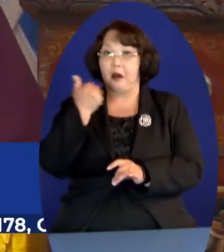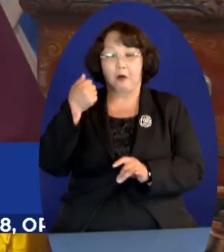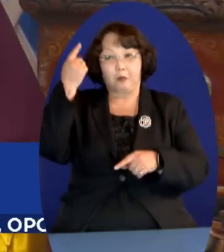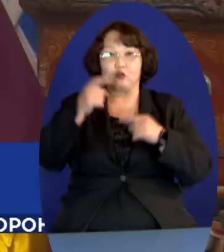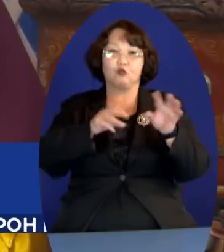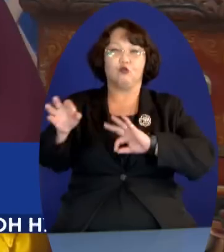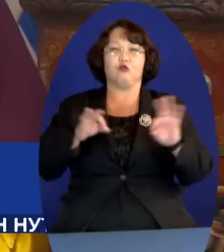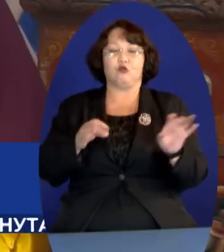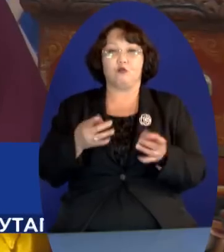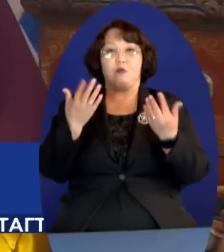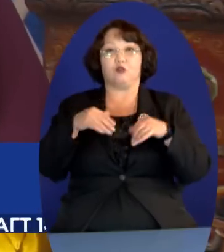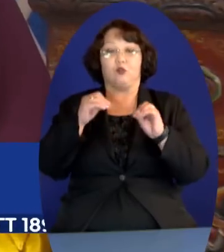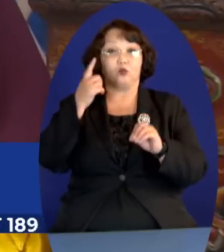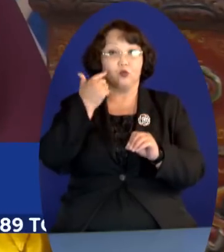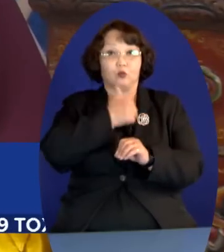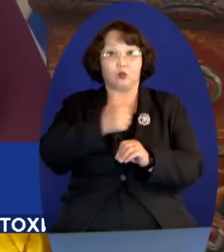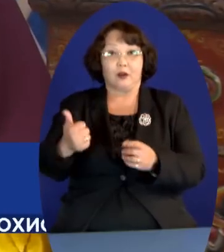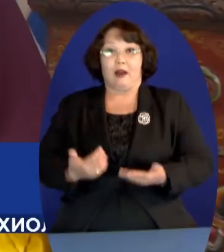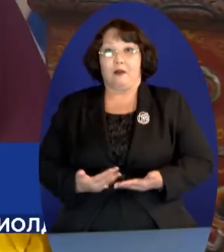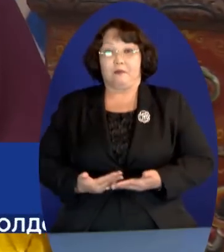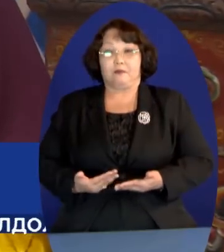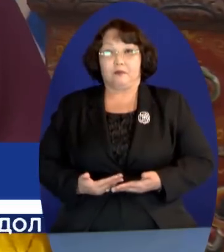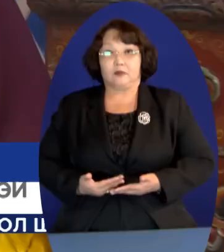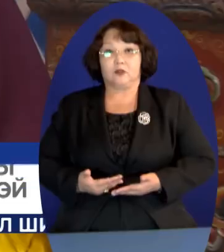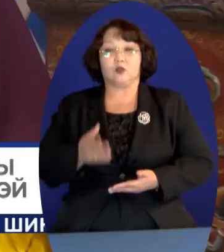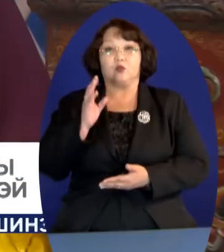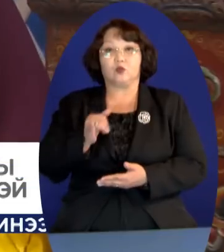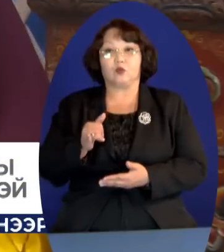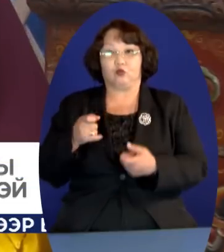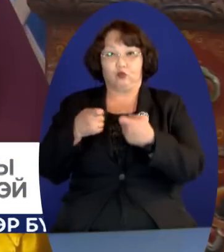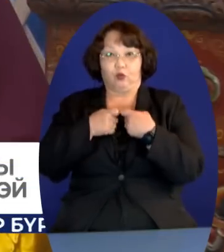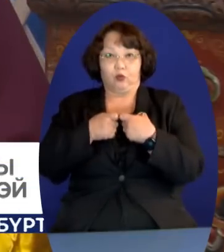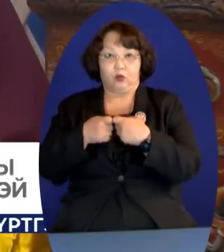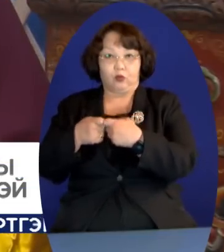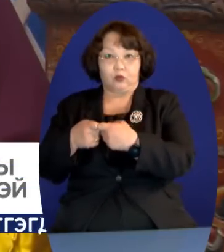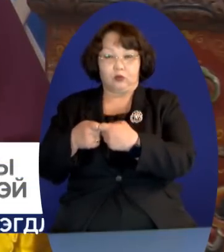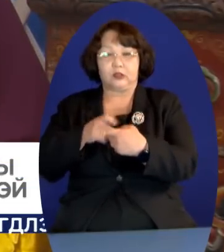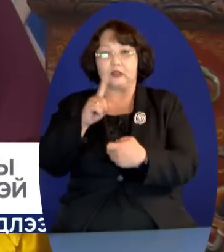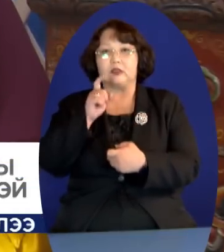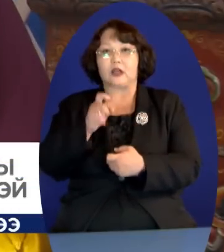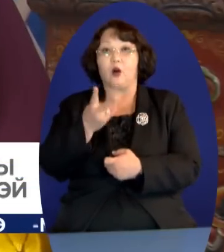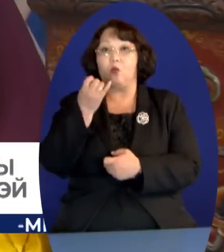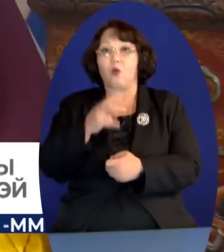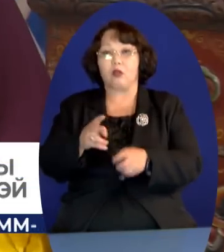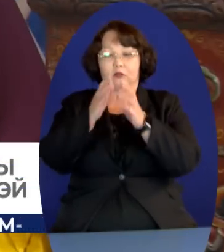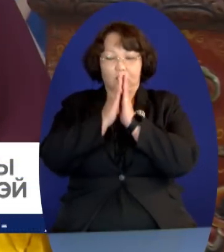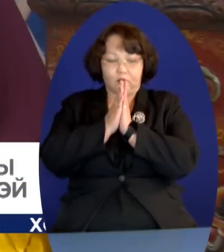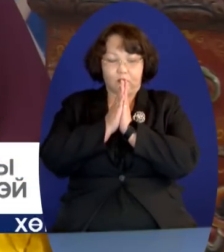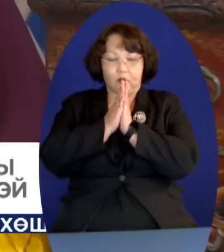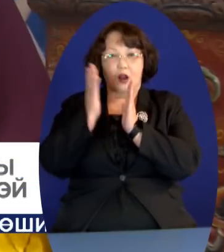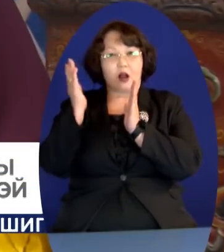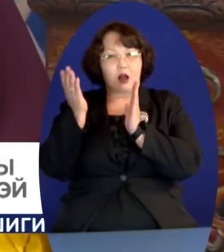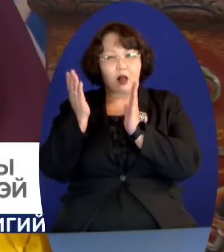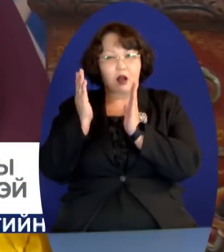байгаа хэдий ч боловч өдөр тутмынх нь үйлдэж байгаа үйлдэл болгонд нь л энэ бурхан багшаа альцсан сургаал нь гүн шингэсэн